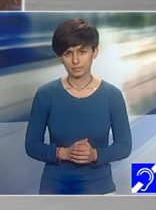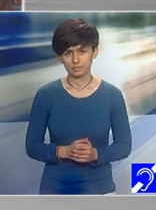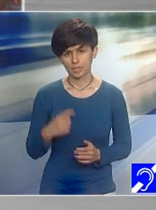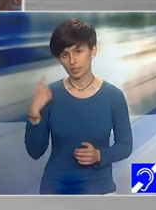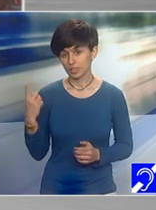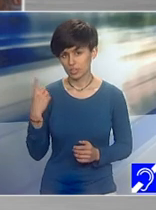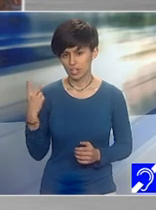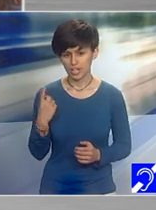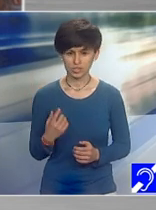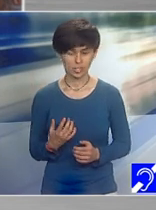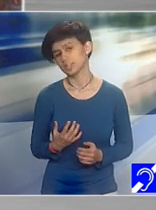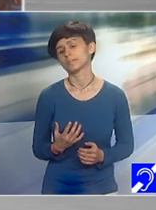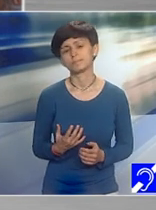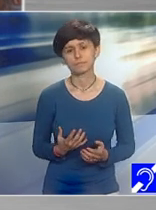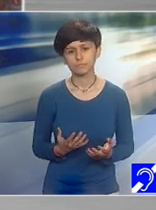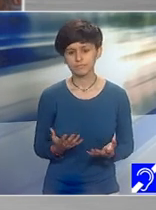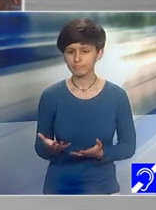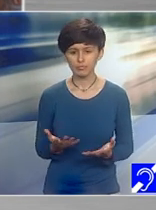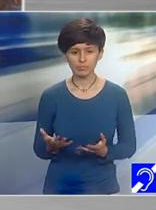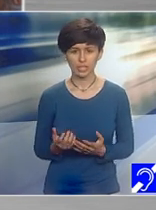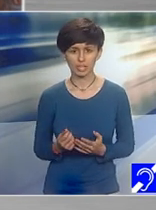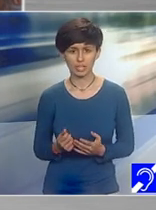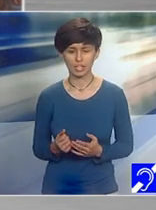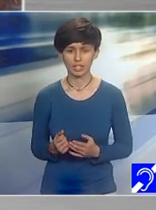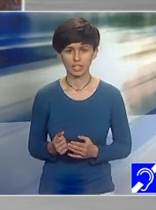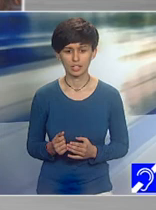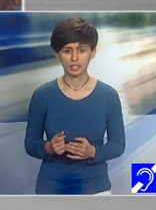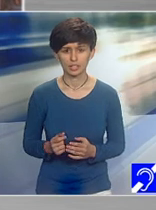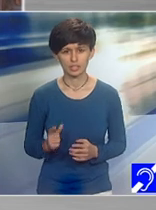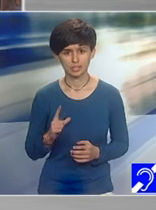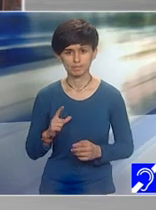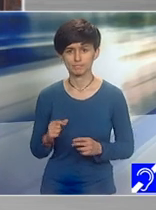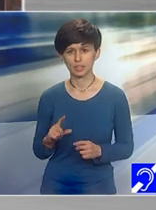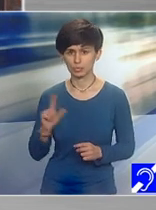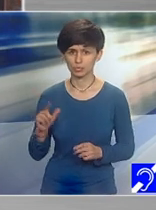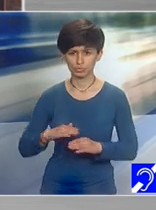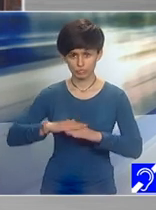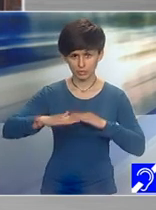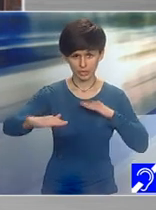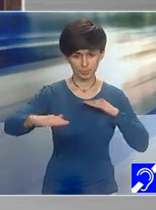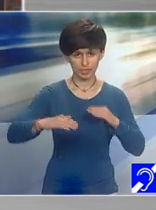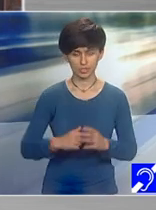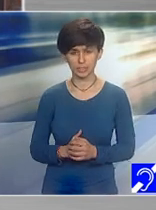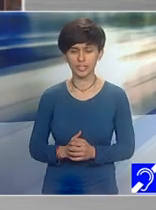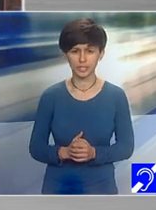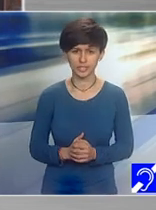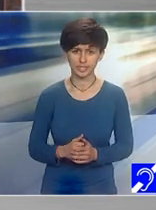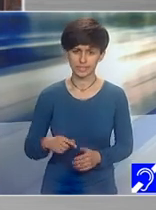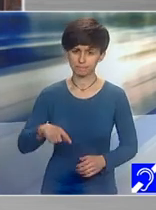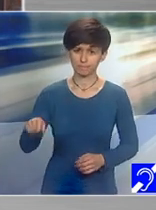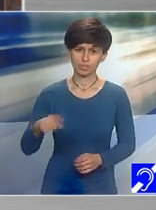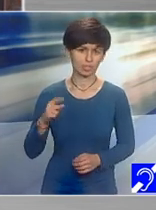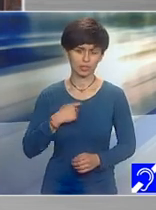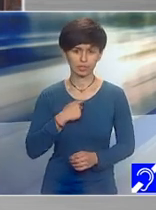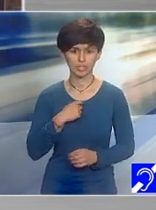oraș în vale. Adică noi suntem într-o vale, nu suntem pe șes în care să putem adăuga alte